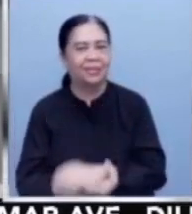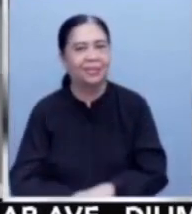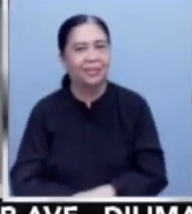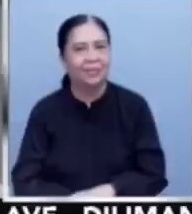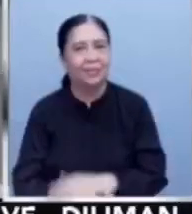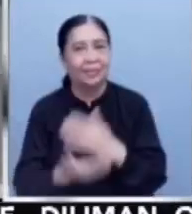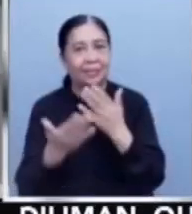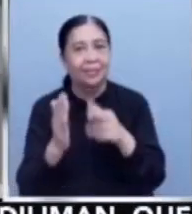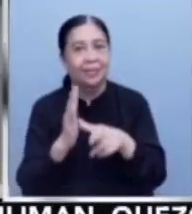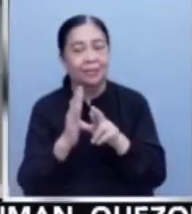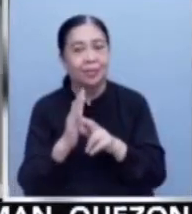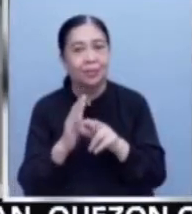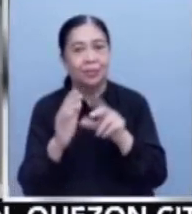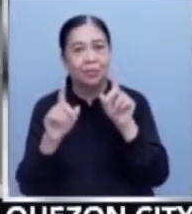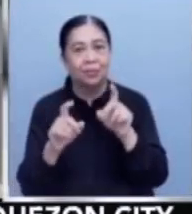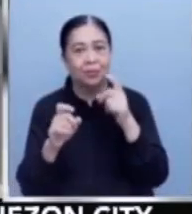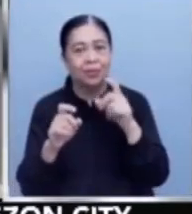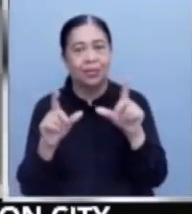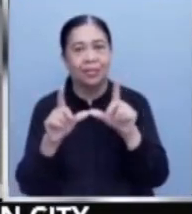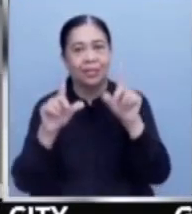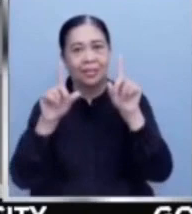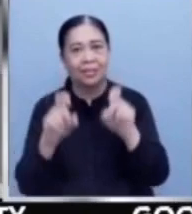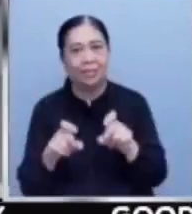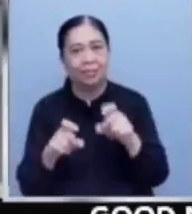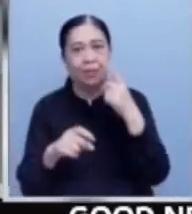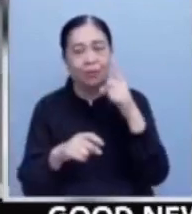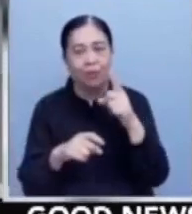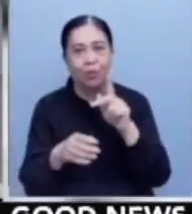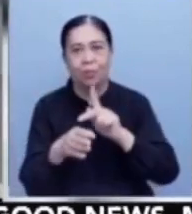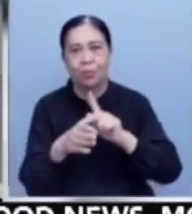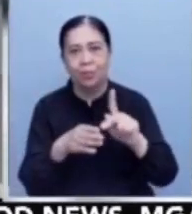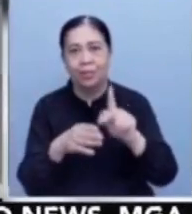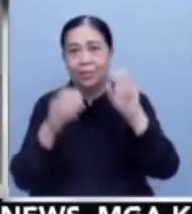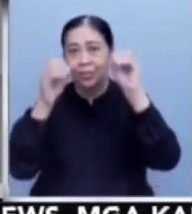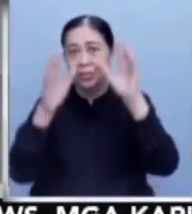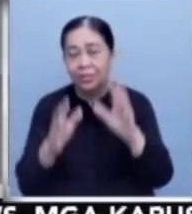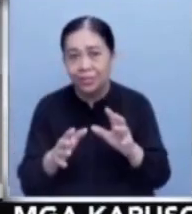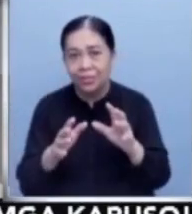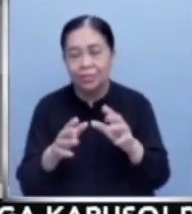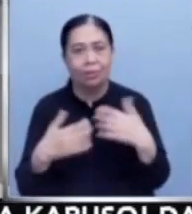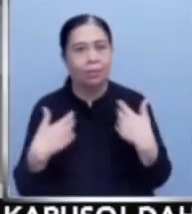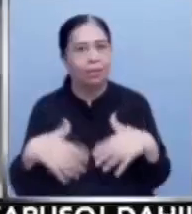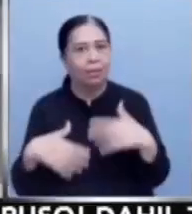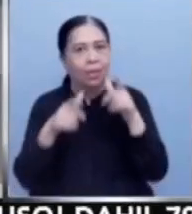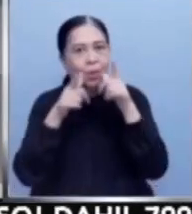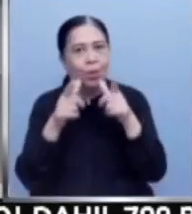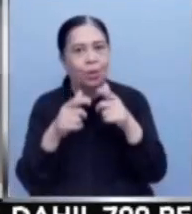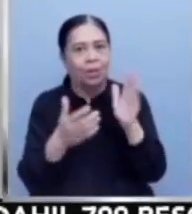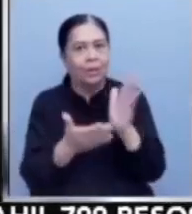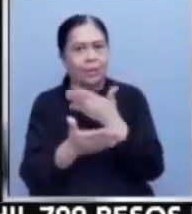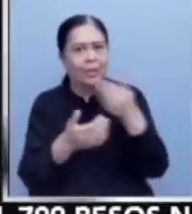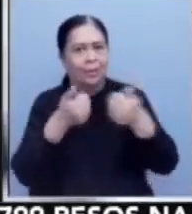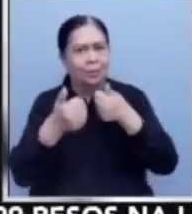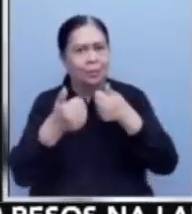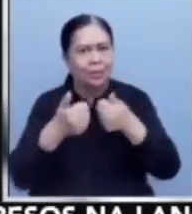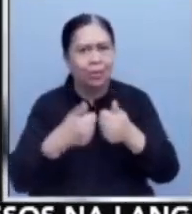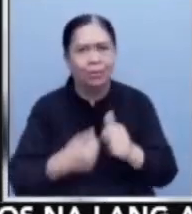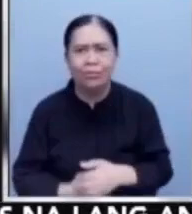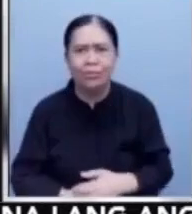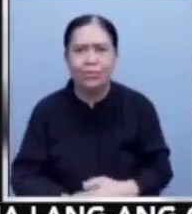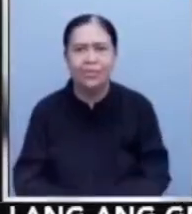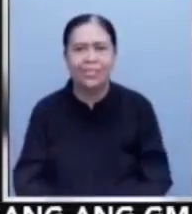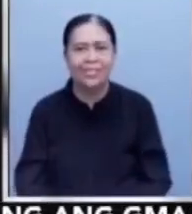review session para sa licensure examination for professional teachers, abay nagbistulang singing competition.